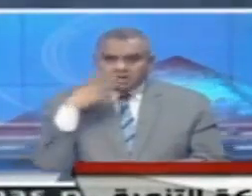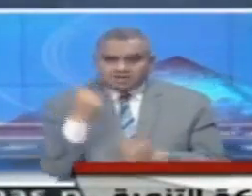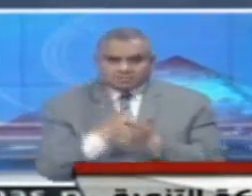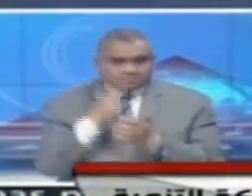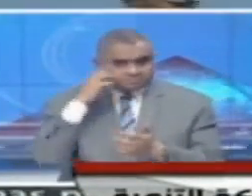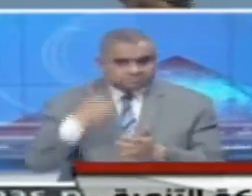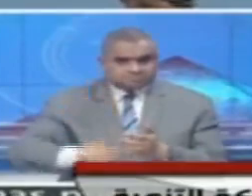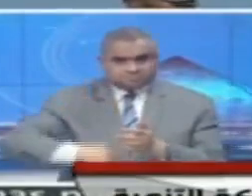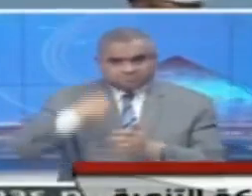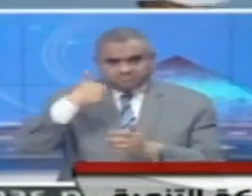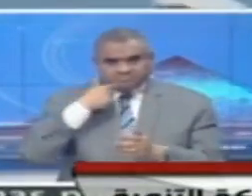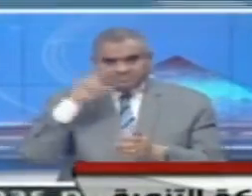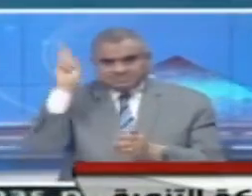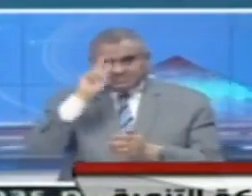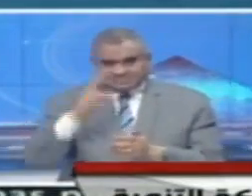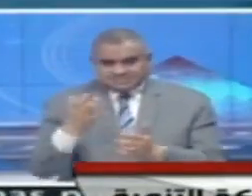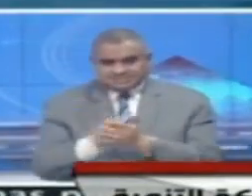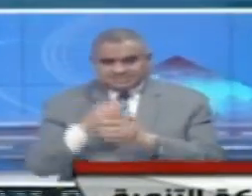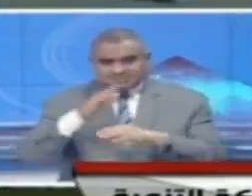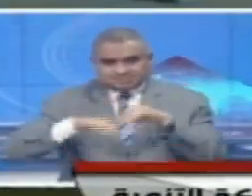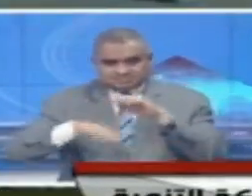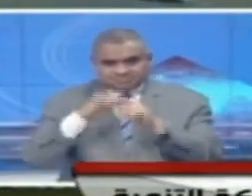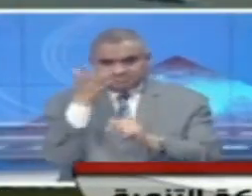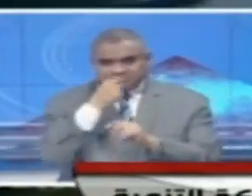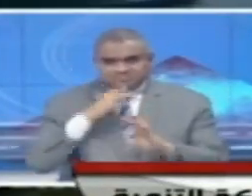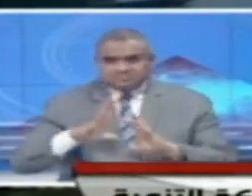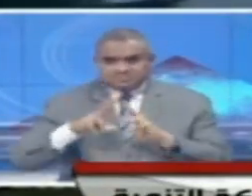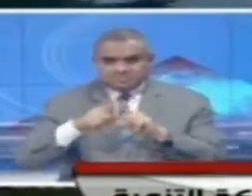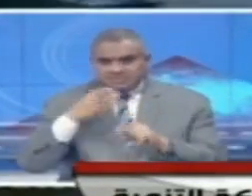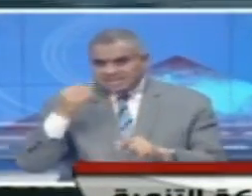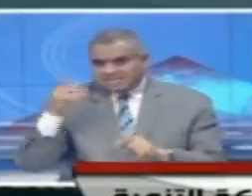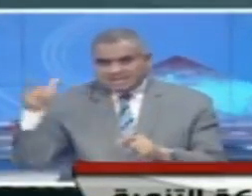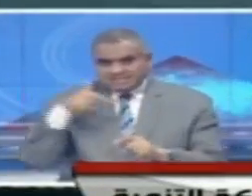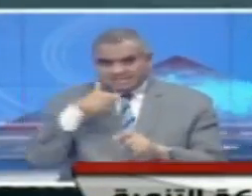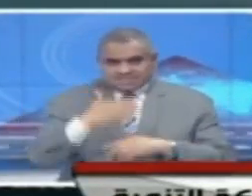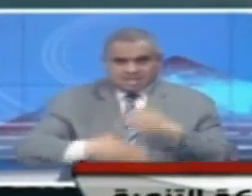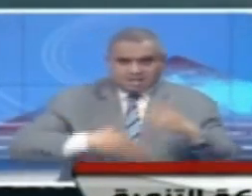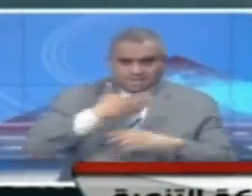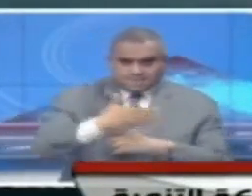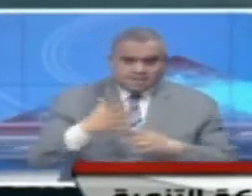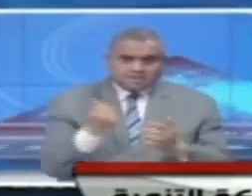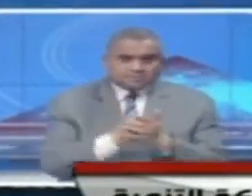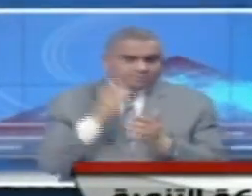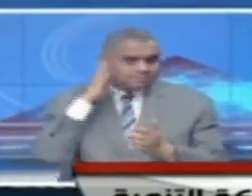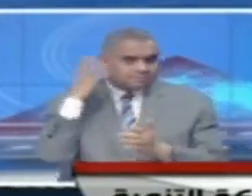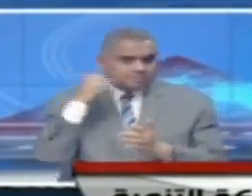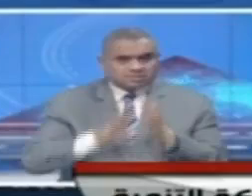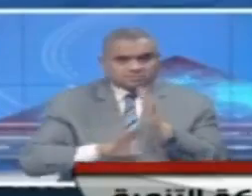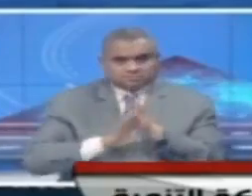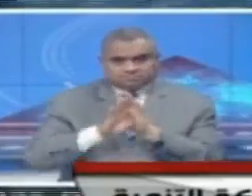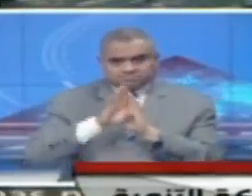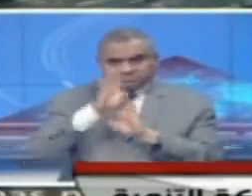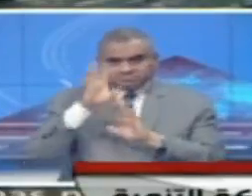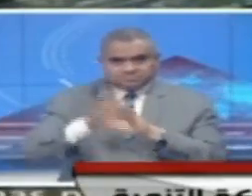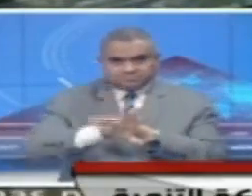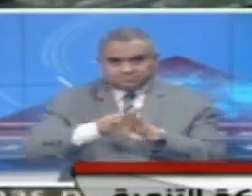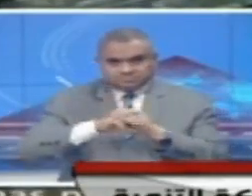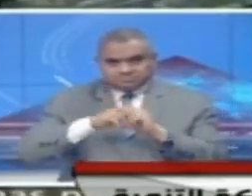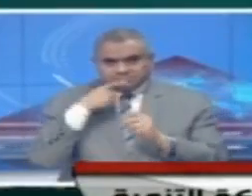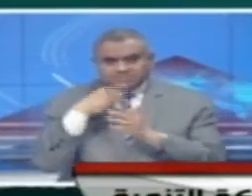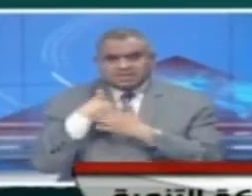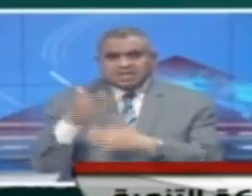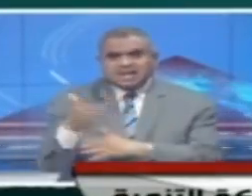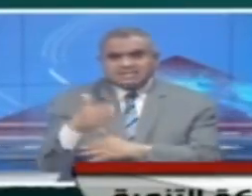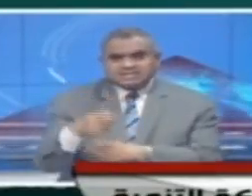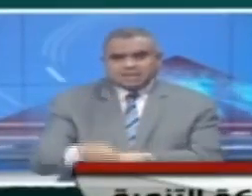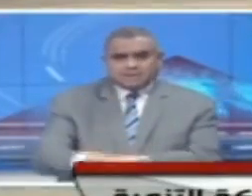الاهتمام، وطالتها يد التطوير بعد 30 من يونيو لتنتعش ويزيد إنتاجها من الثروة